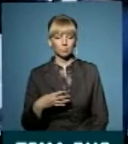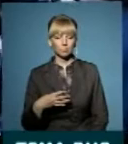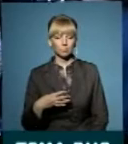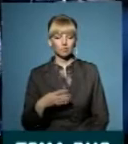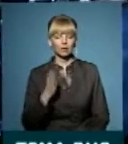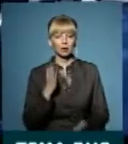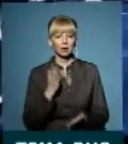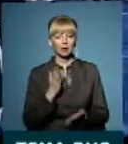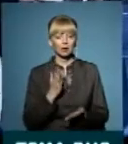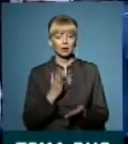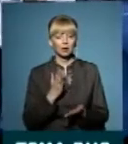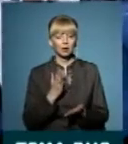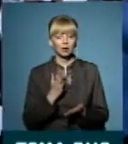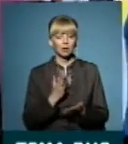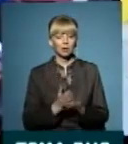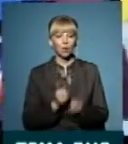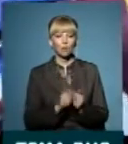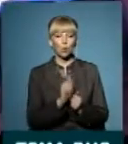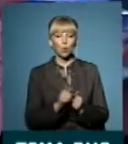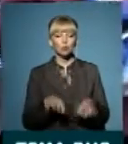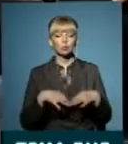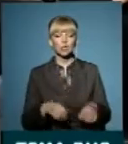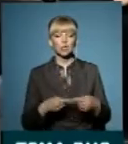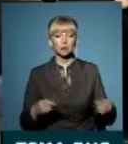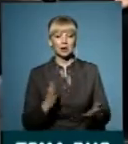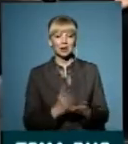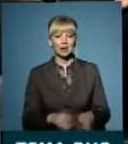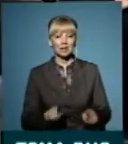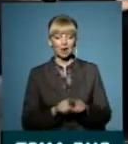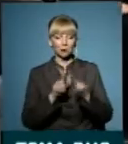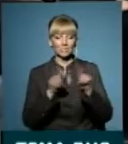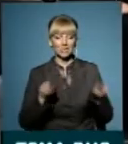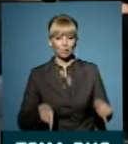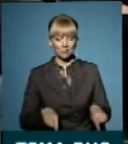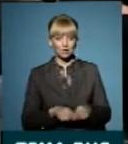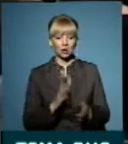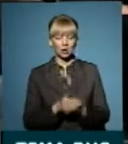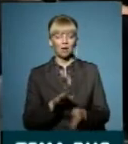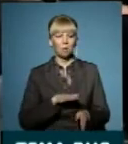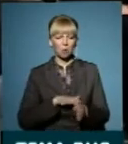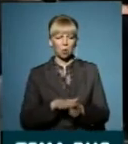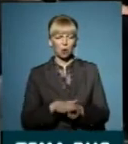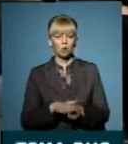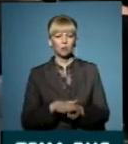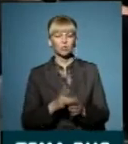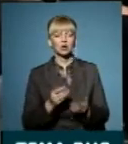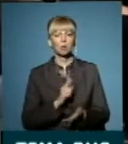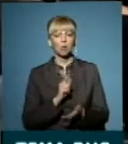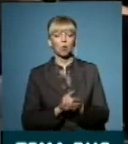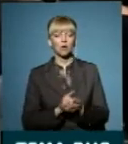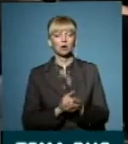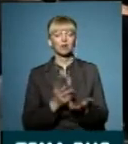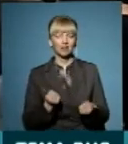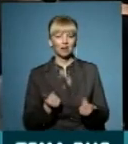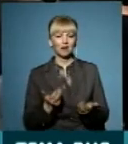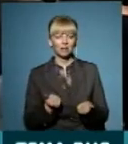Є, в кожному транспортному засобі є отака табличка, воно там є повна маса, скільки має бути тих перевізників. Так, ну,